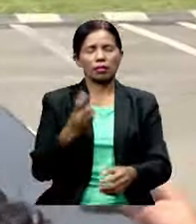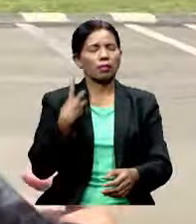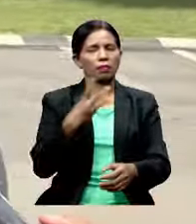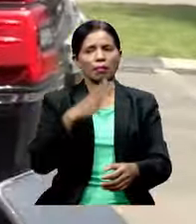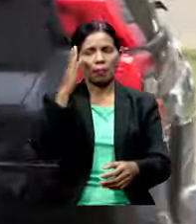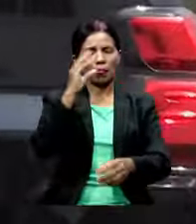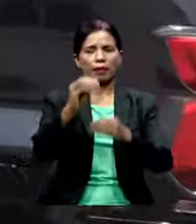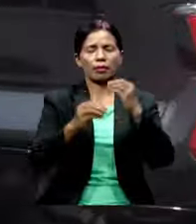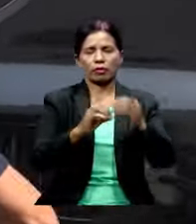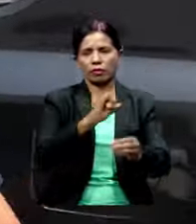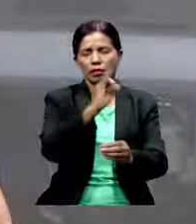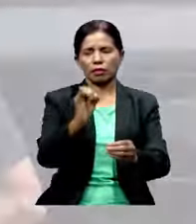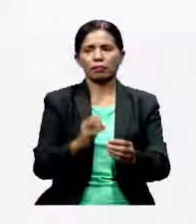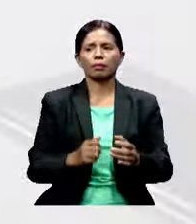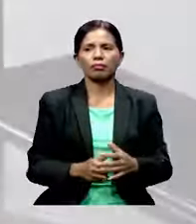bawa investigasi kena bawa tiru